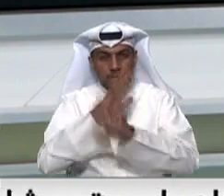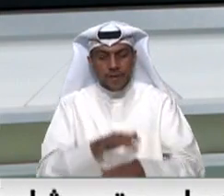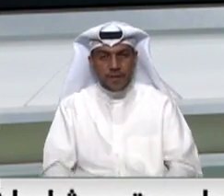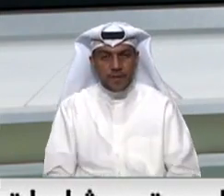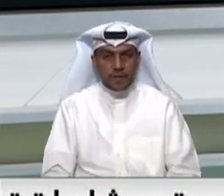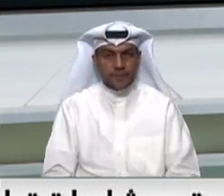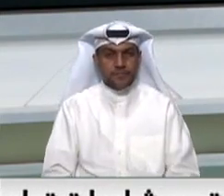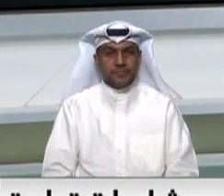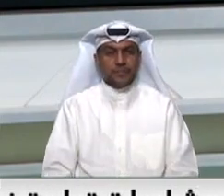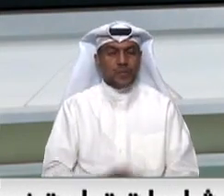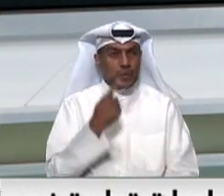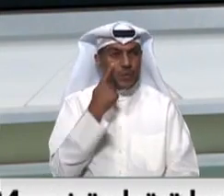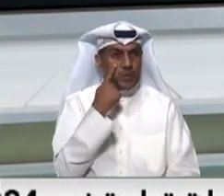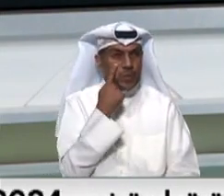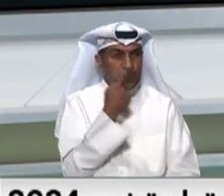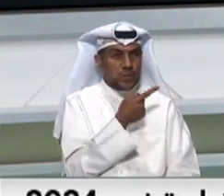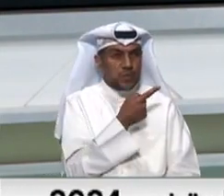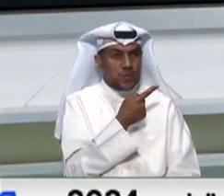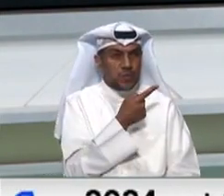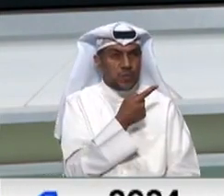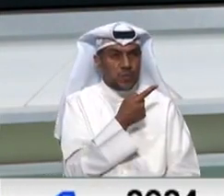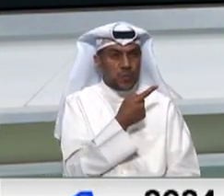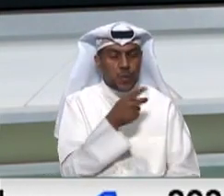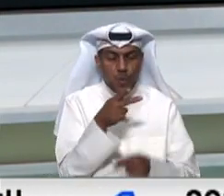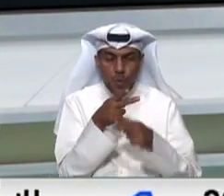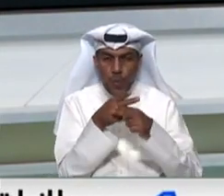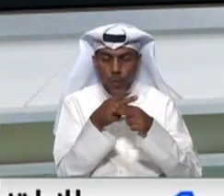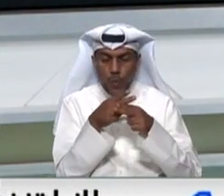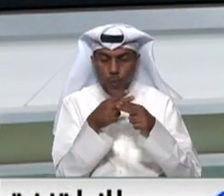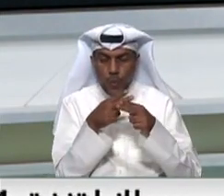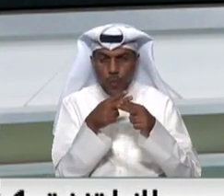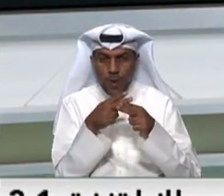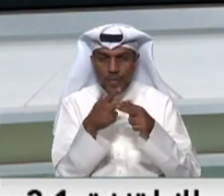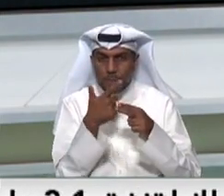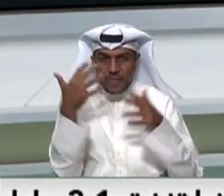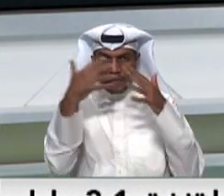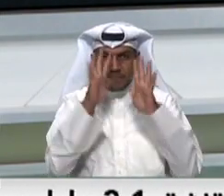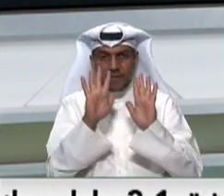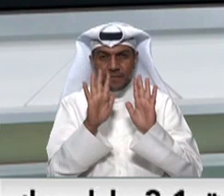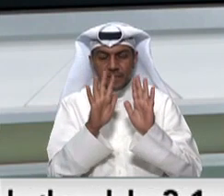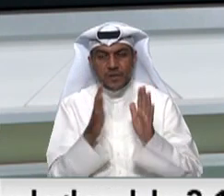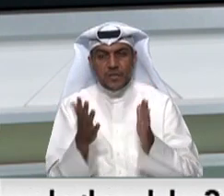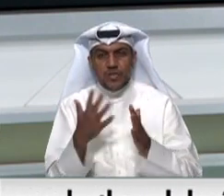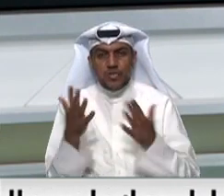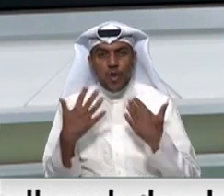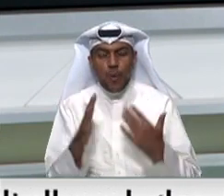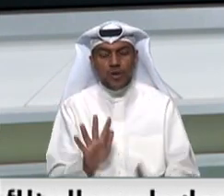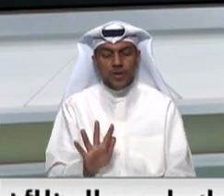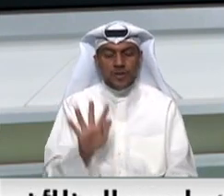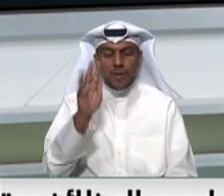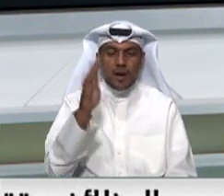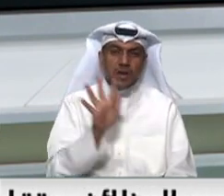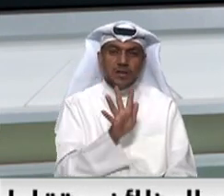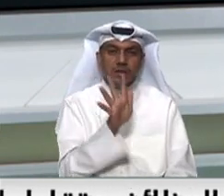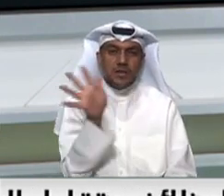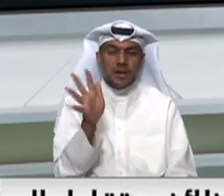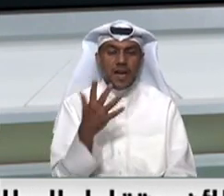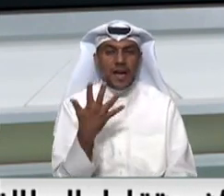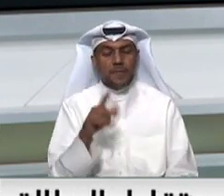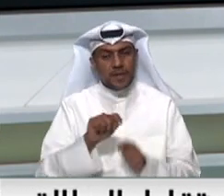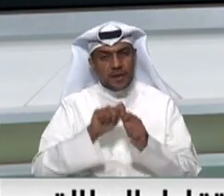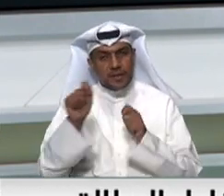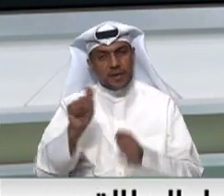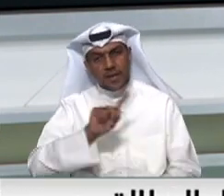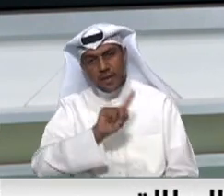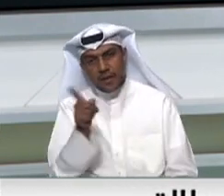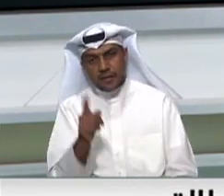أما بالنسبة للأجواء الحالية في مدينة الكويت، السماء صحو، الرياح الشمالية شرقية سرعتها 5 كيلومتر في الساعة،